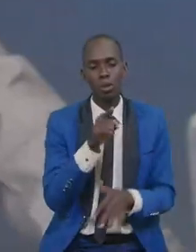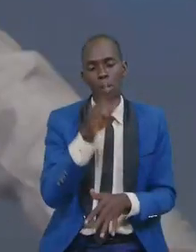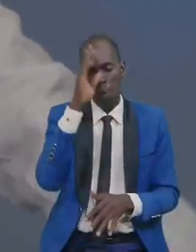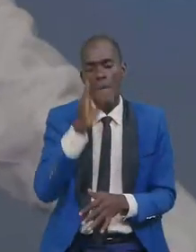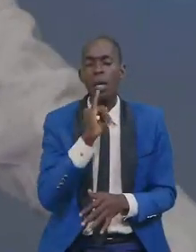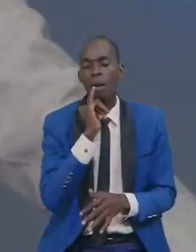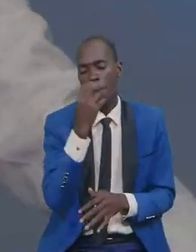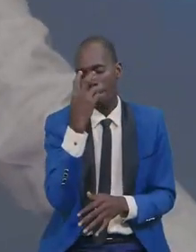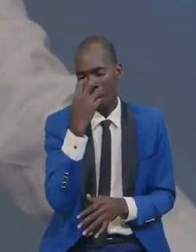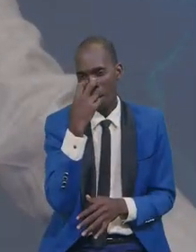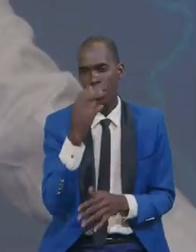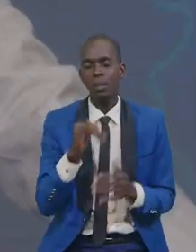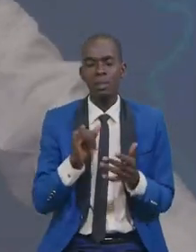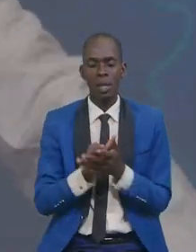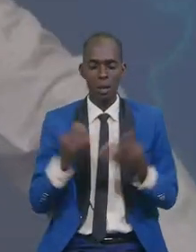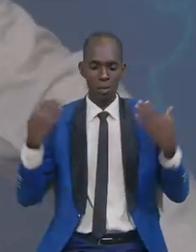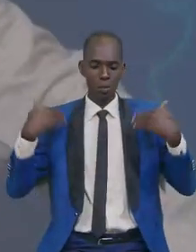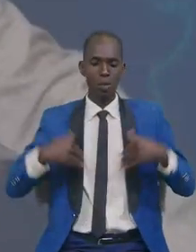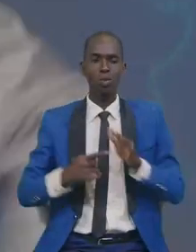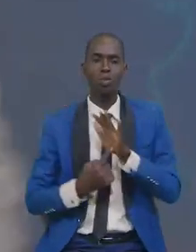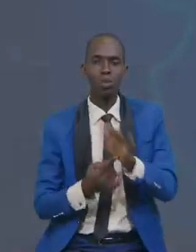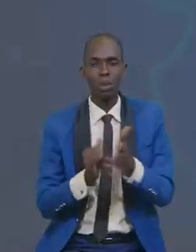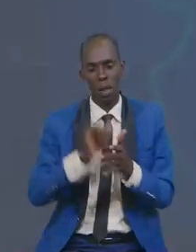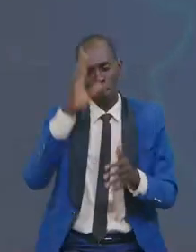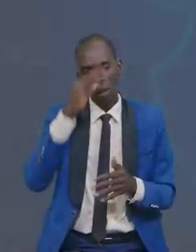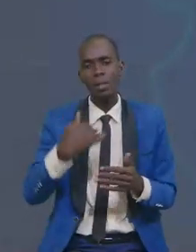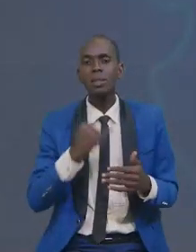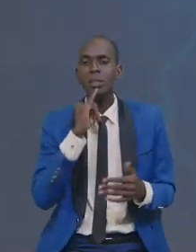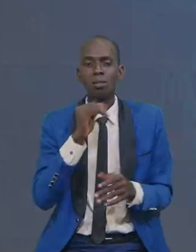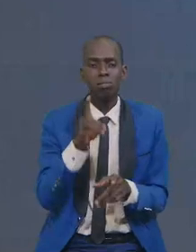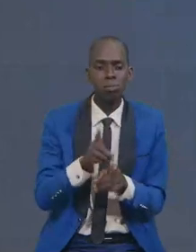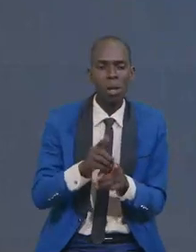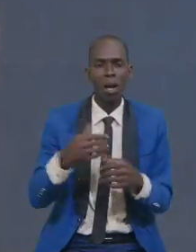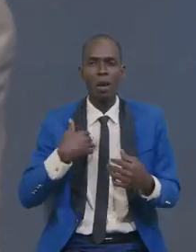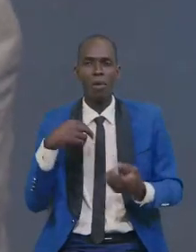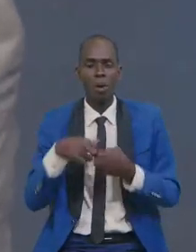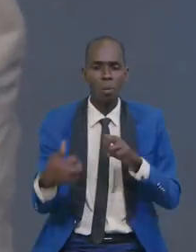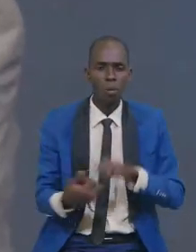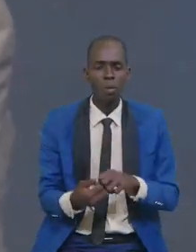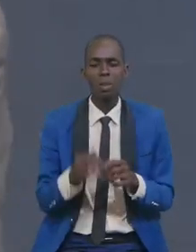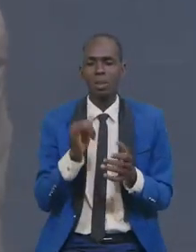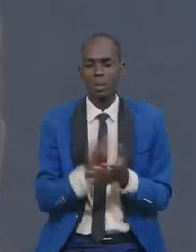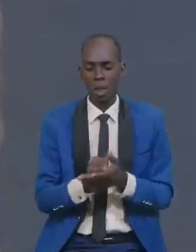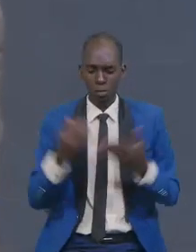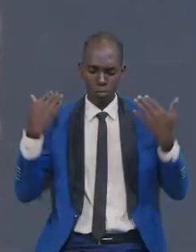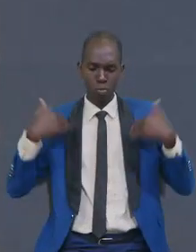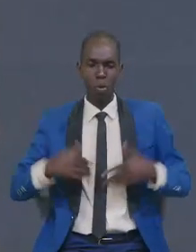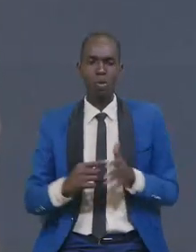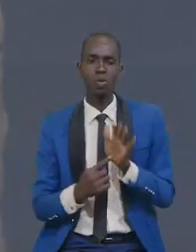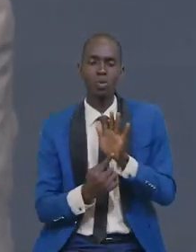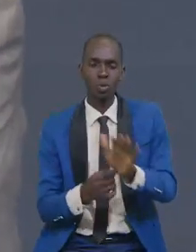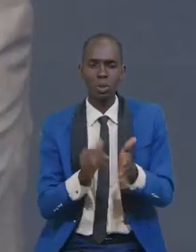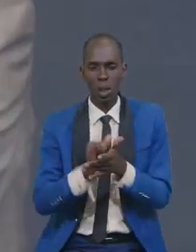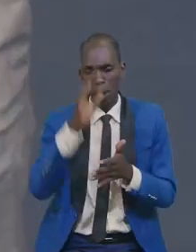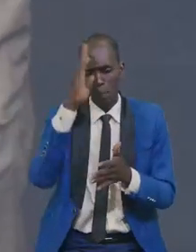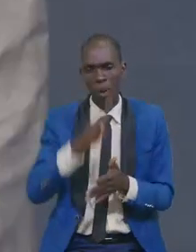ses problèmes, le manteau qu'il portait pour dire « Ah, je ne fais pas partie des gens qui voient, je